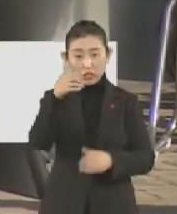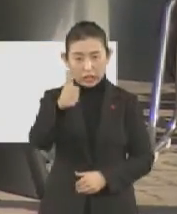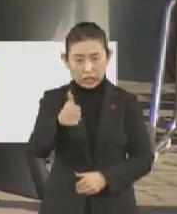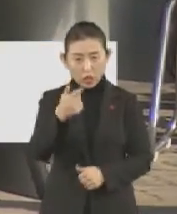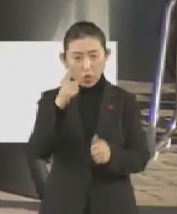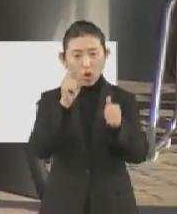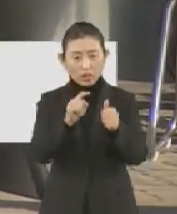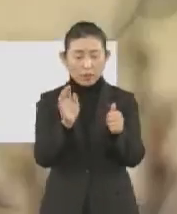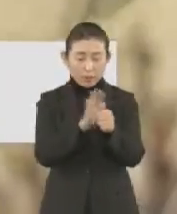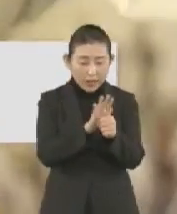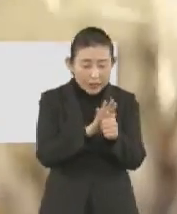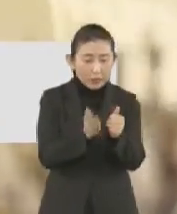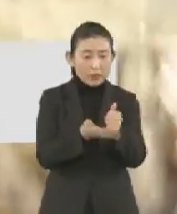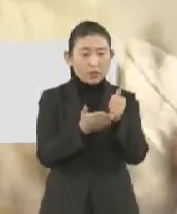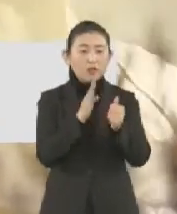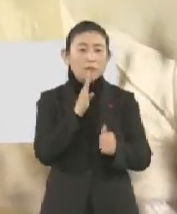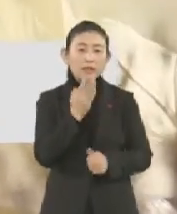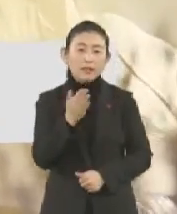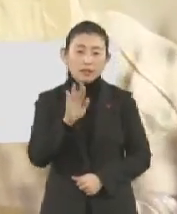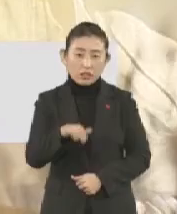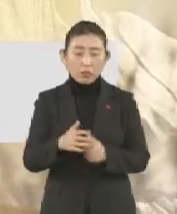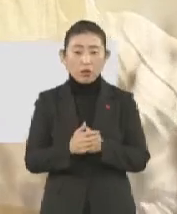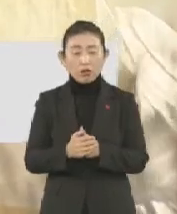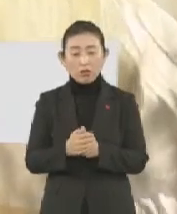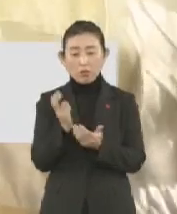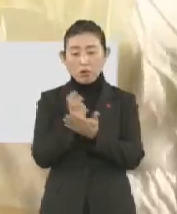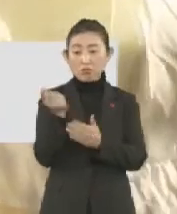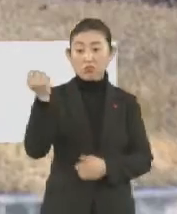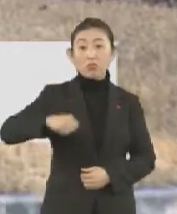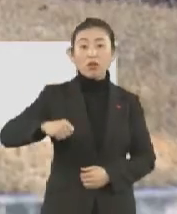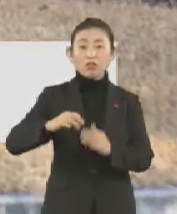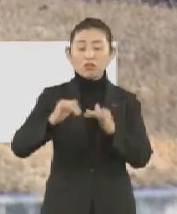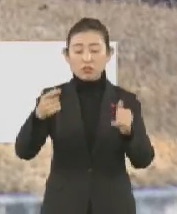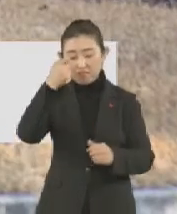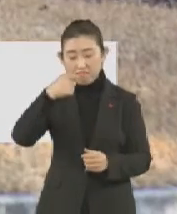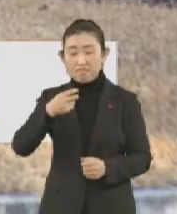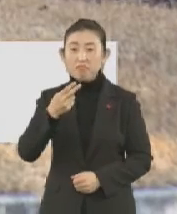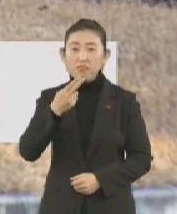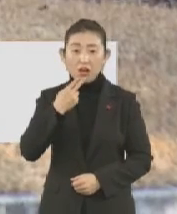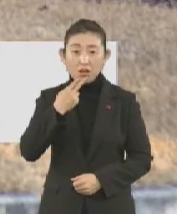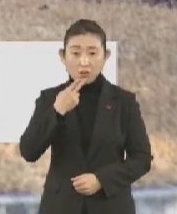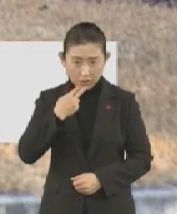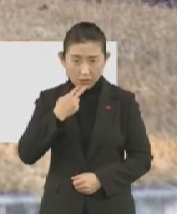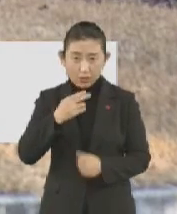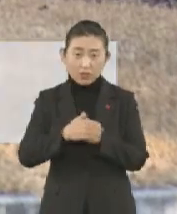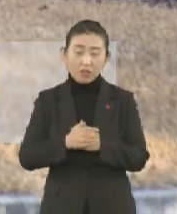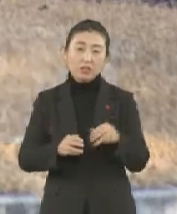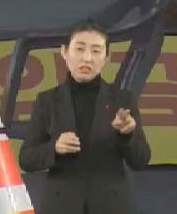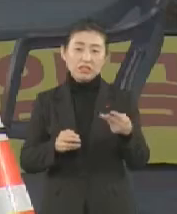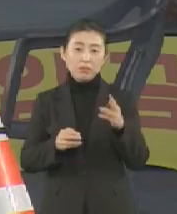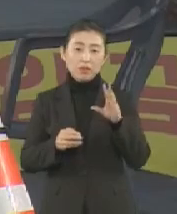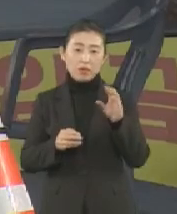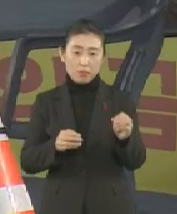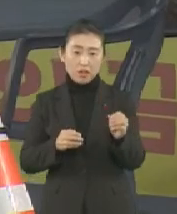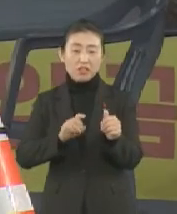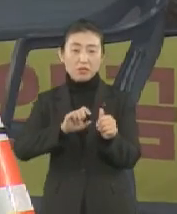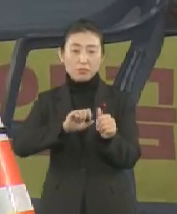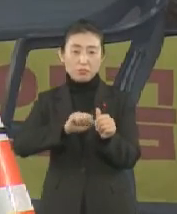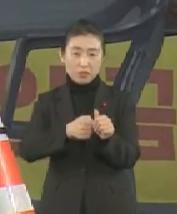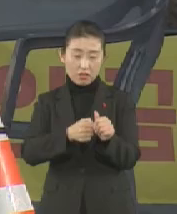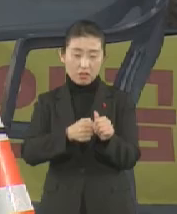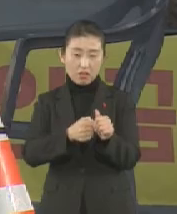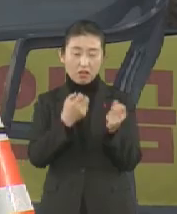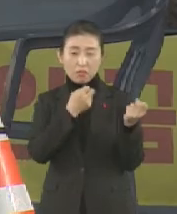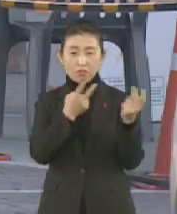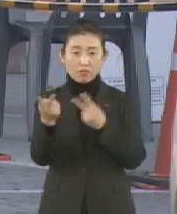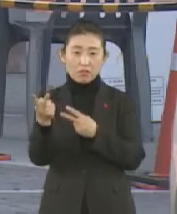확장 자에겐 배려와 격려 가 필요하지만 방역 지침 위반 행위에 대해서는 단호한 조치가 필요하다 밝혔고 위반행위에 대해